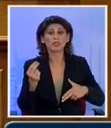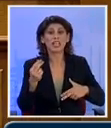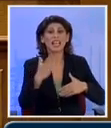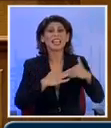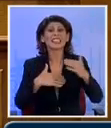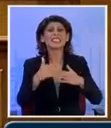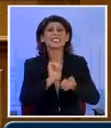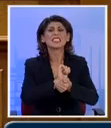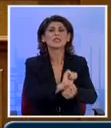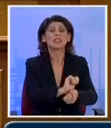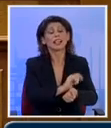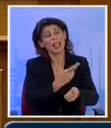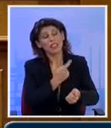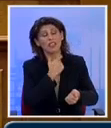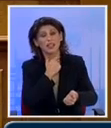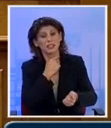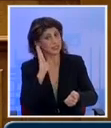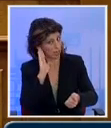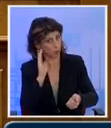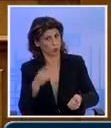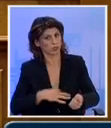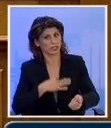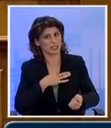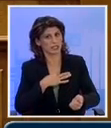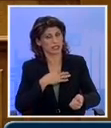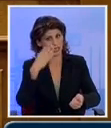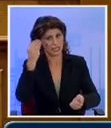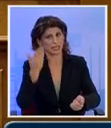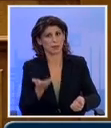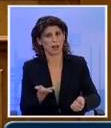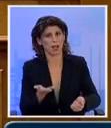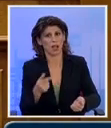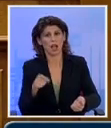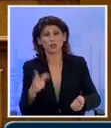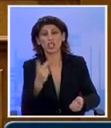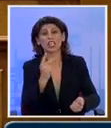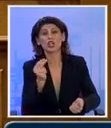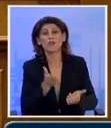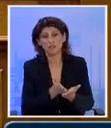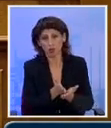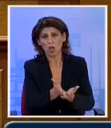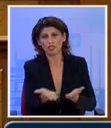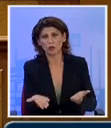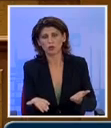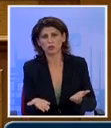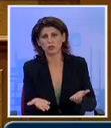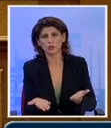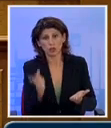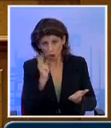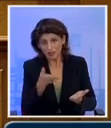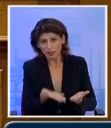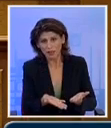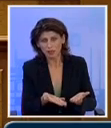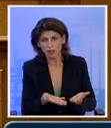χτίστε τις φυλακές γιατί θα σας χρειαστούν. Τα ακούσατε, κύριε Τσίπρα? Αυτό είναι το κοινοβουλευτικό σας ηθός? Το